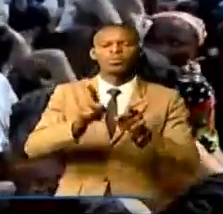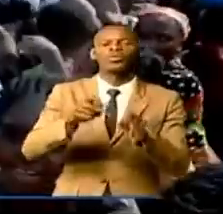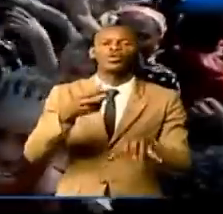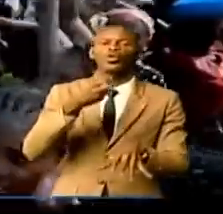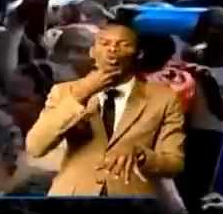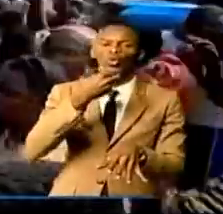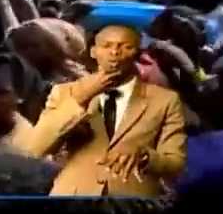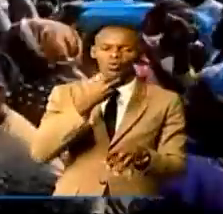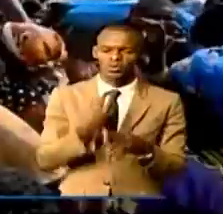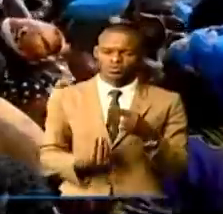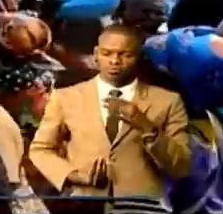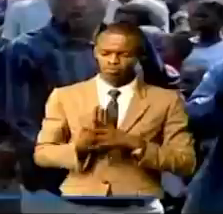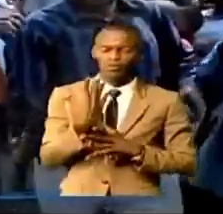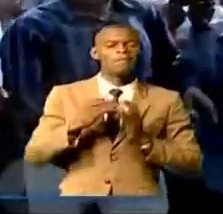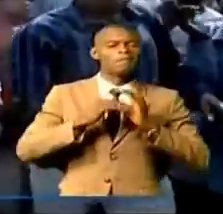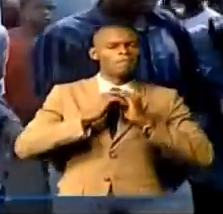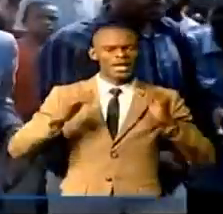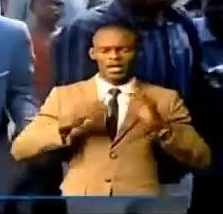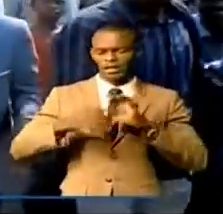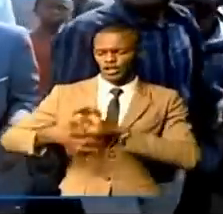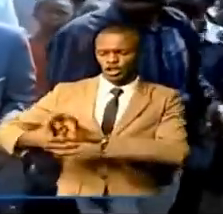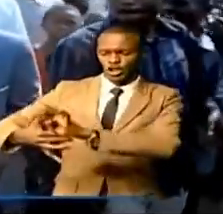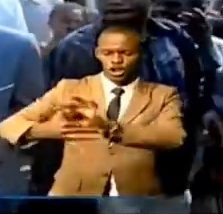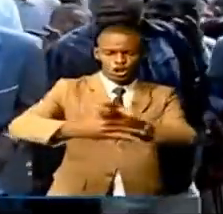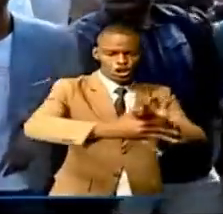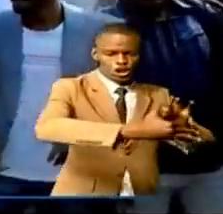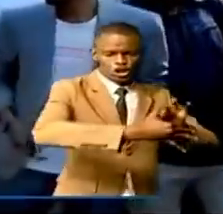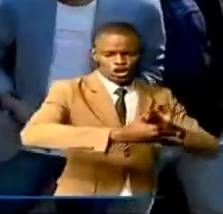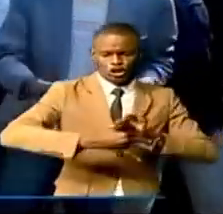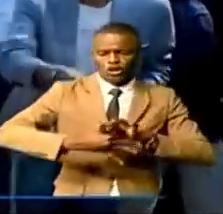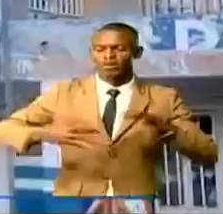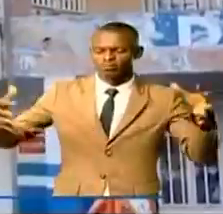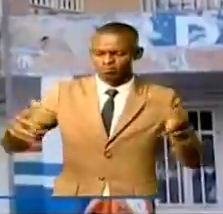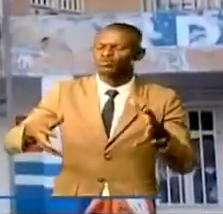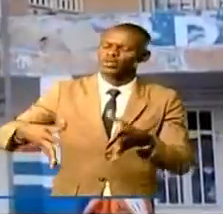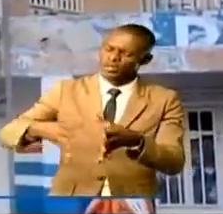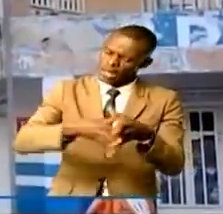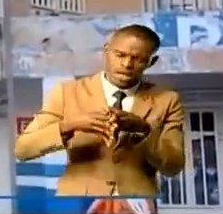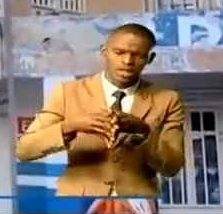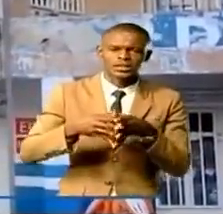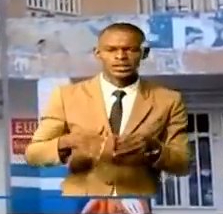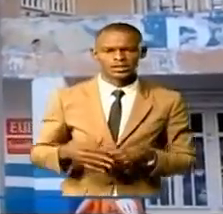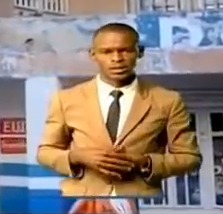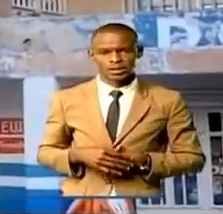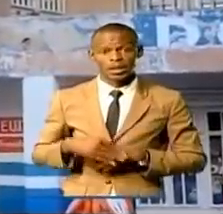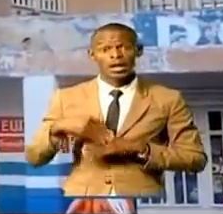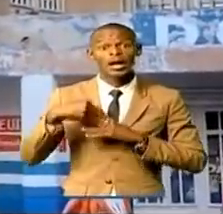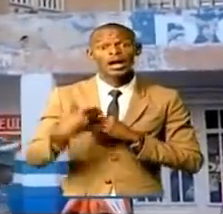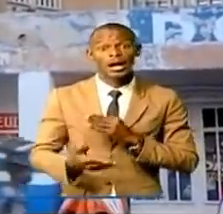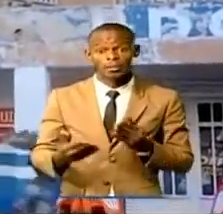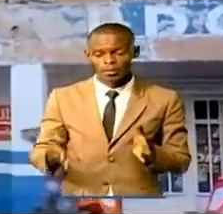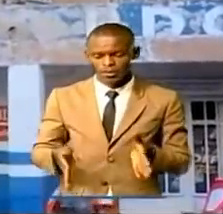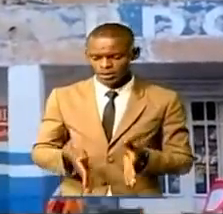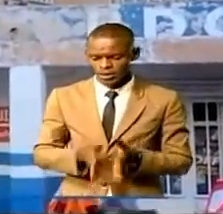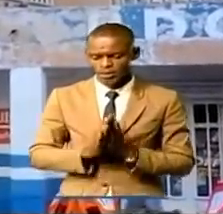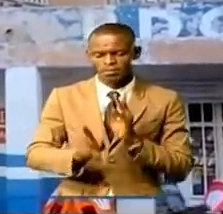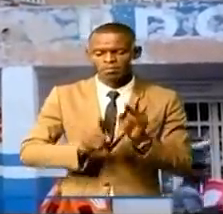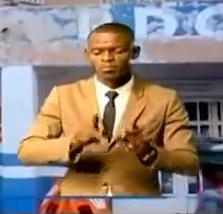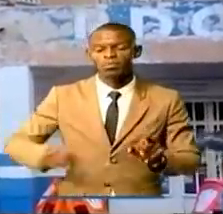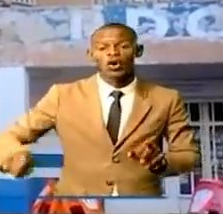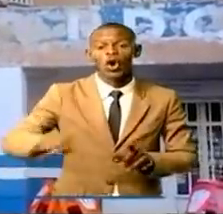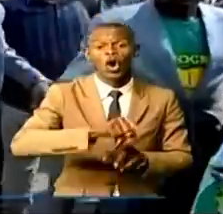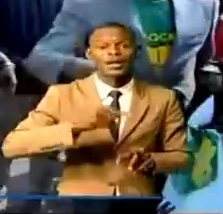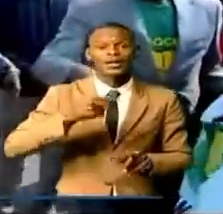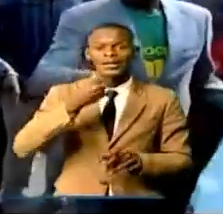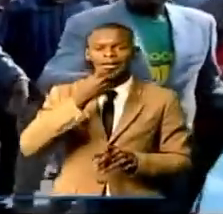la coexistence pacifique et les vivre ensemble avant d'inviter le fils et fille du Kassai d'accompagner le président de la République,